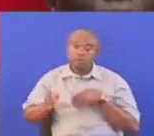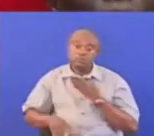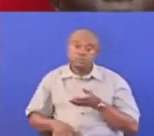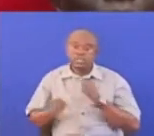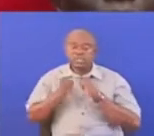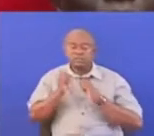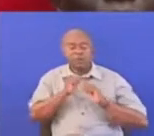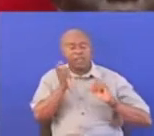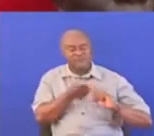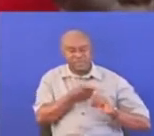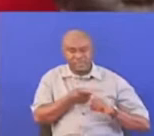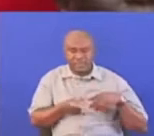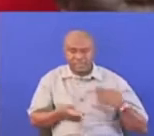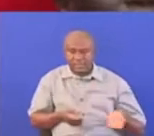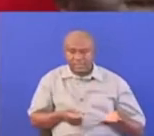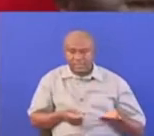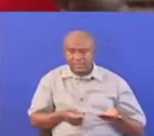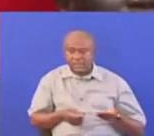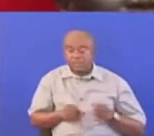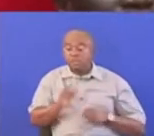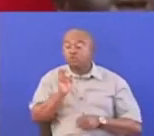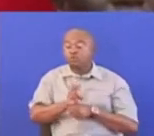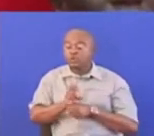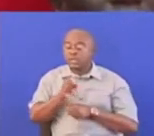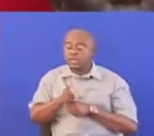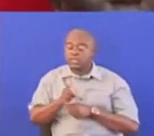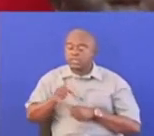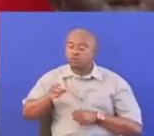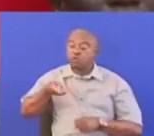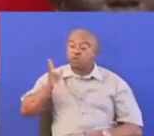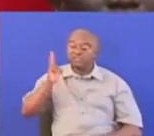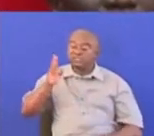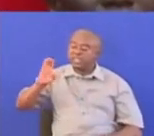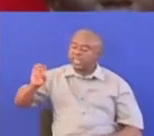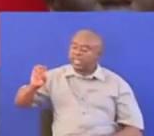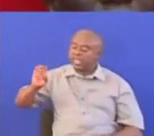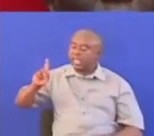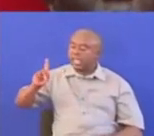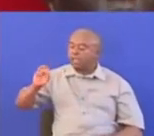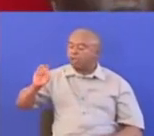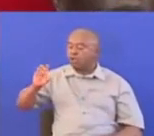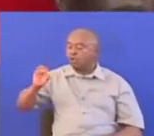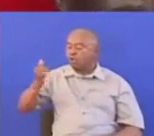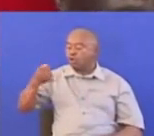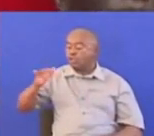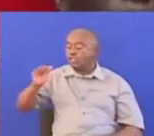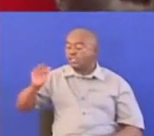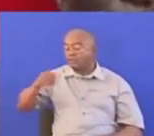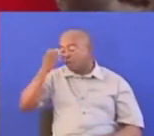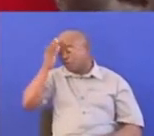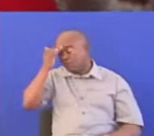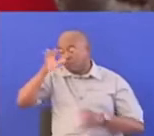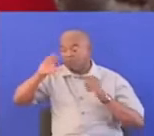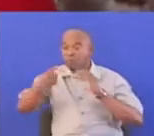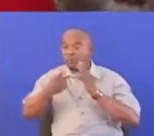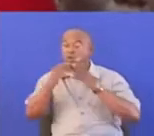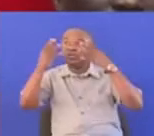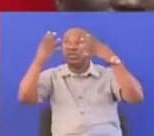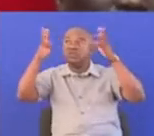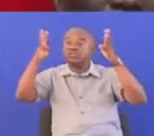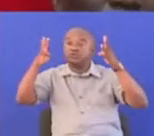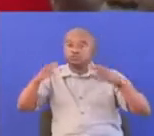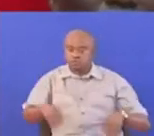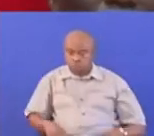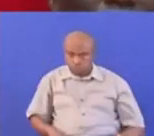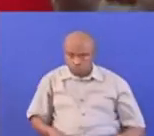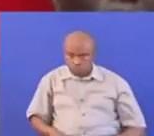iwe rafiki kulinda ekolojia hii, kwa sababu tunapofurahia mvua lazima tujue mvua inatoka kwenye misitu. Lakini